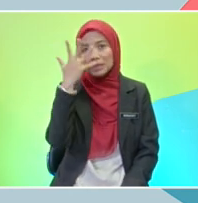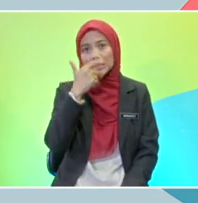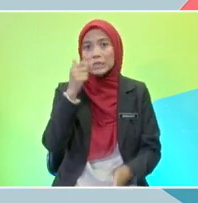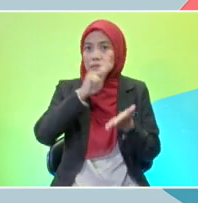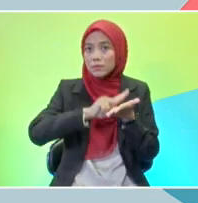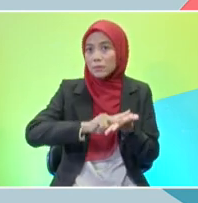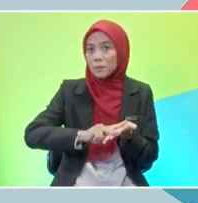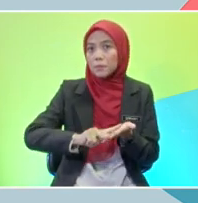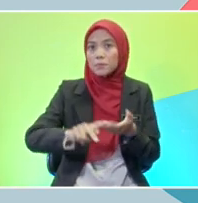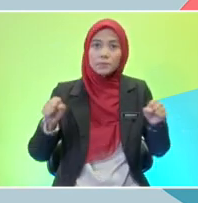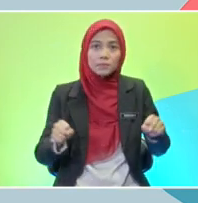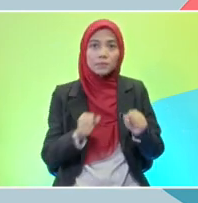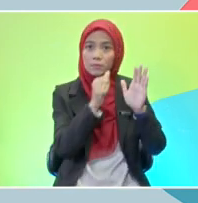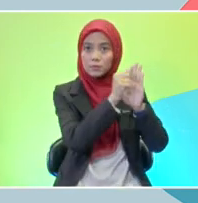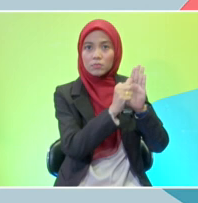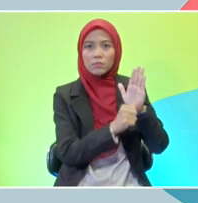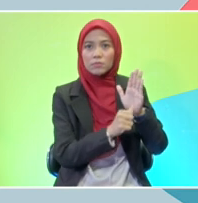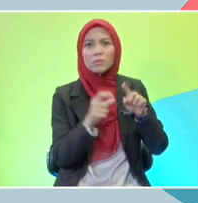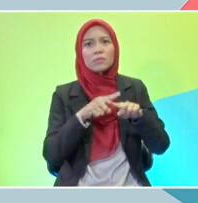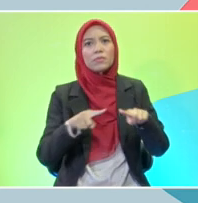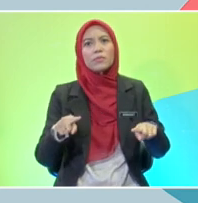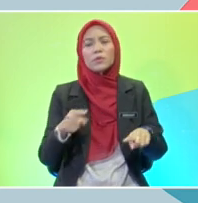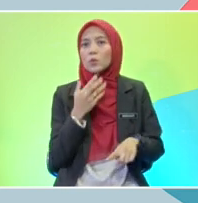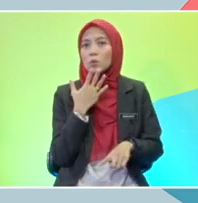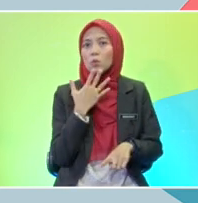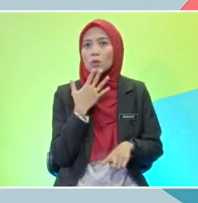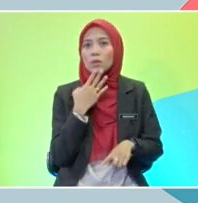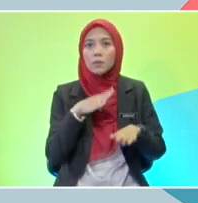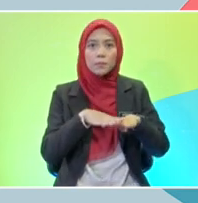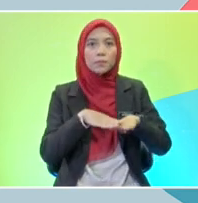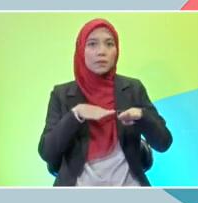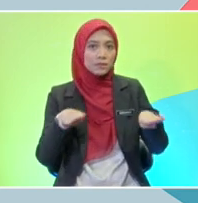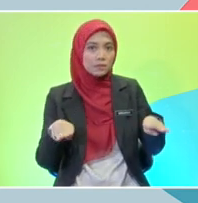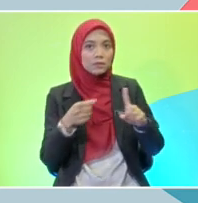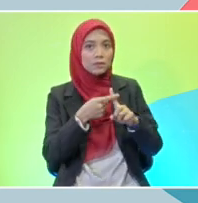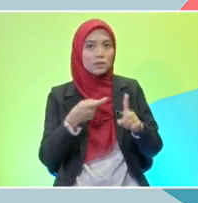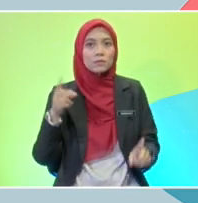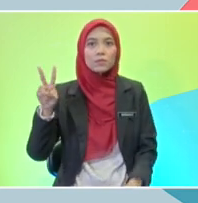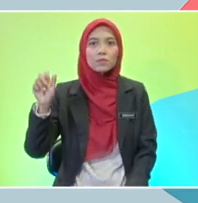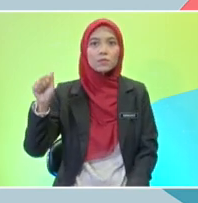seni ukiran kita tetapi warna agak berbeda sedikit dengan manis